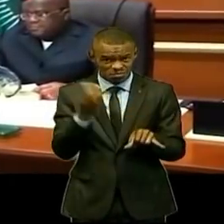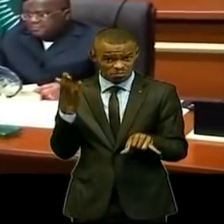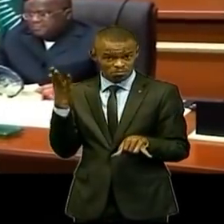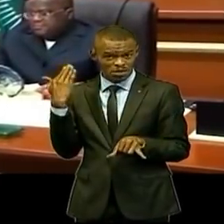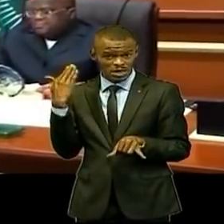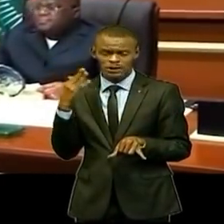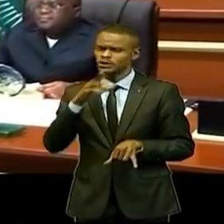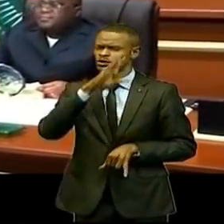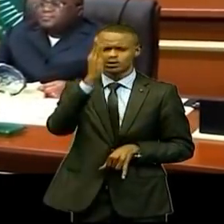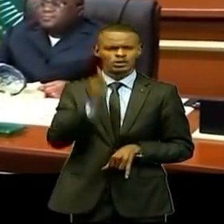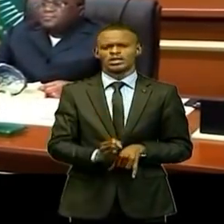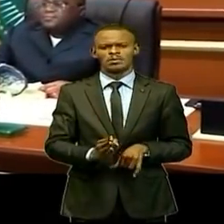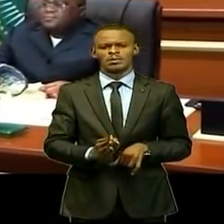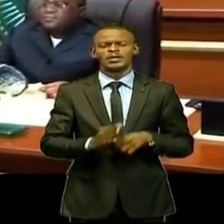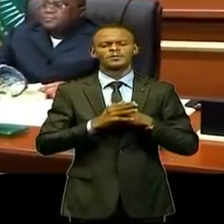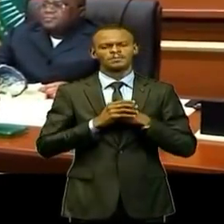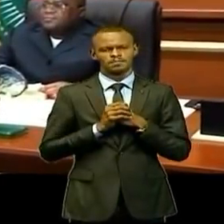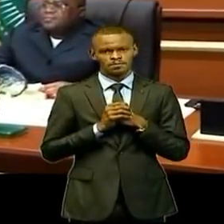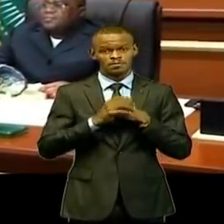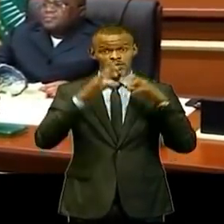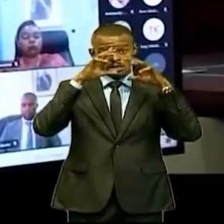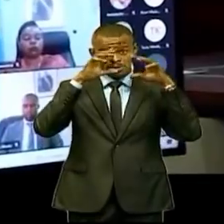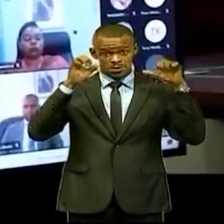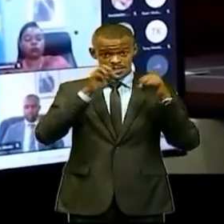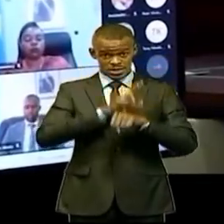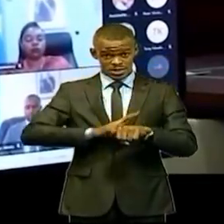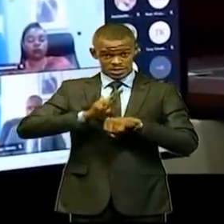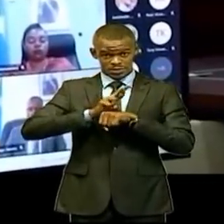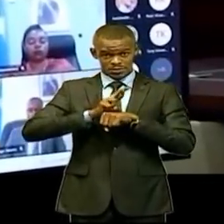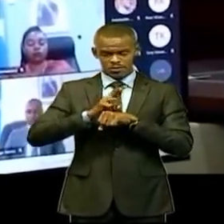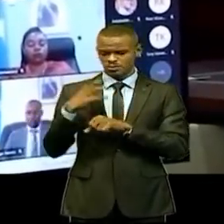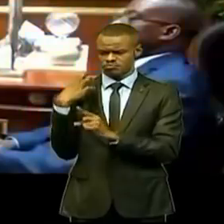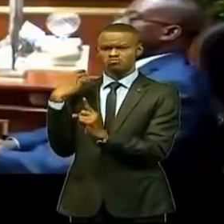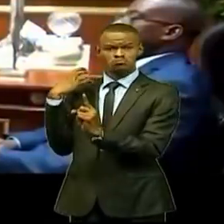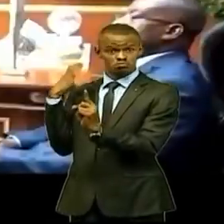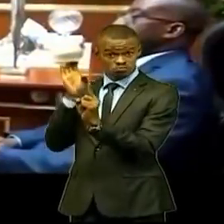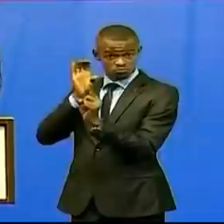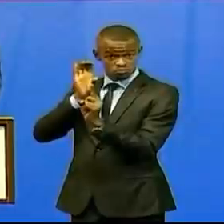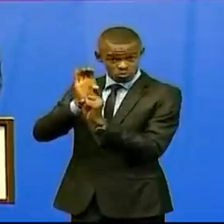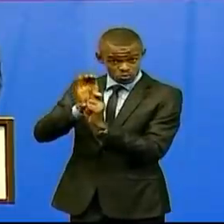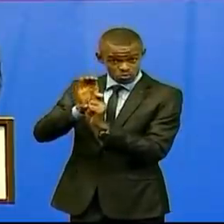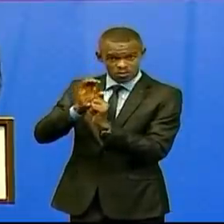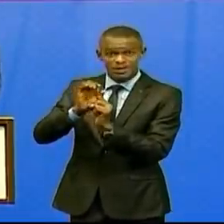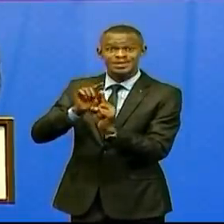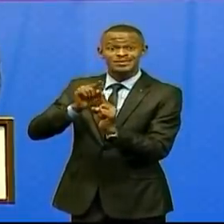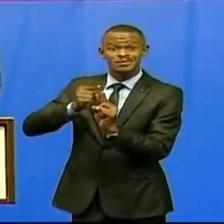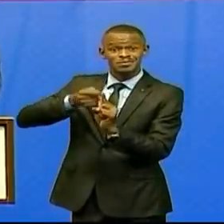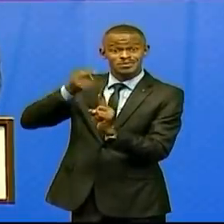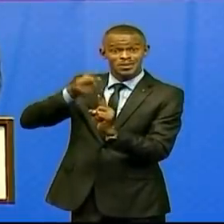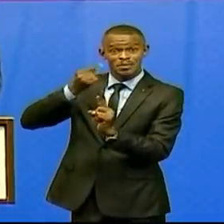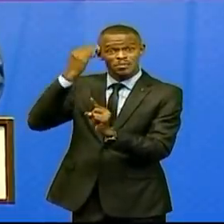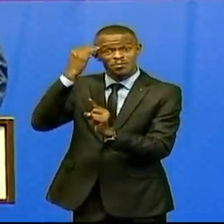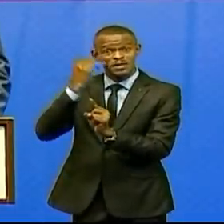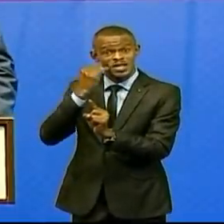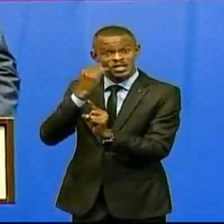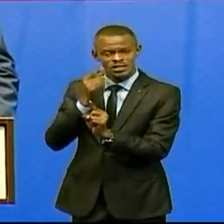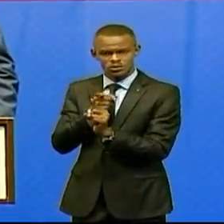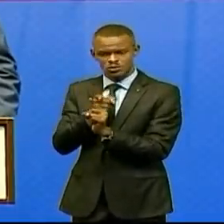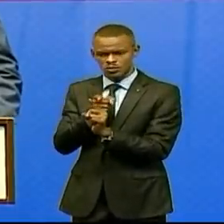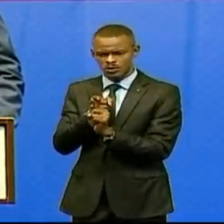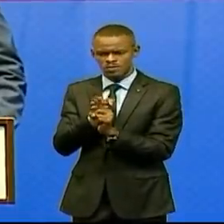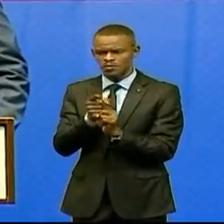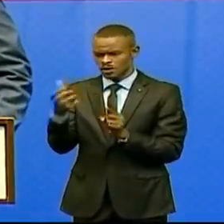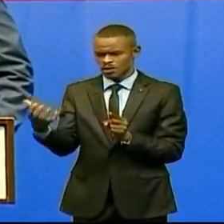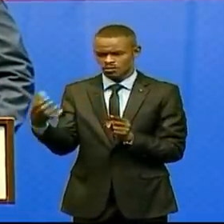République. Il a chargé le Premier ministre de mettre en place une commission ad hoc qui comprendra les responsables de la